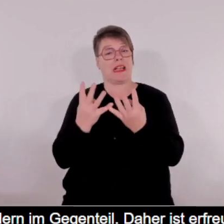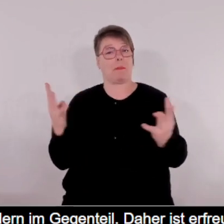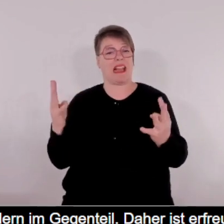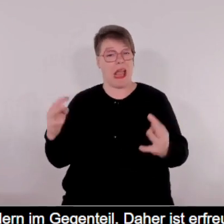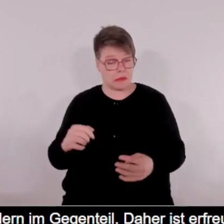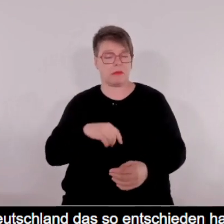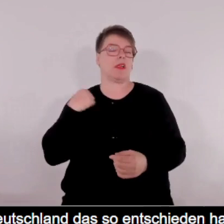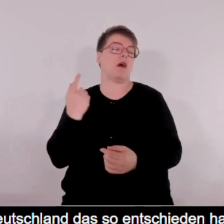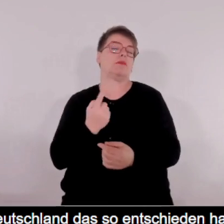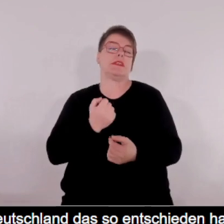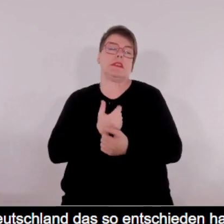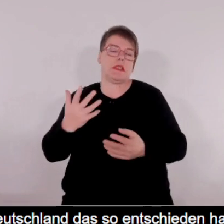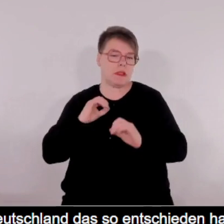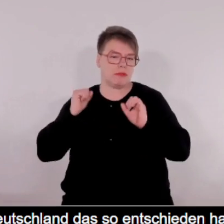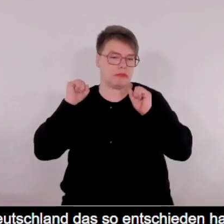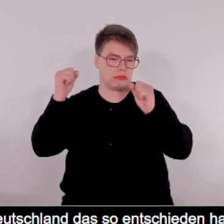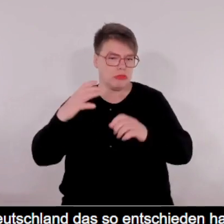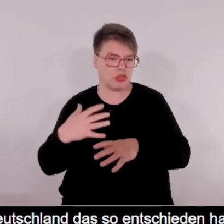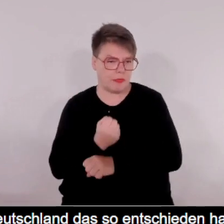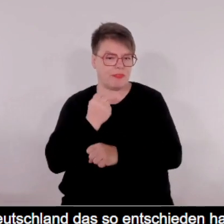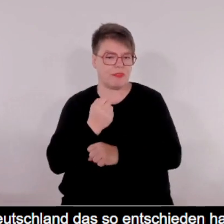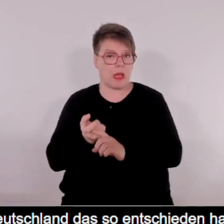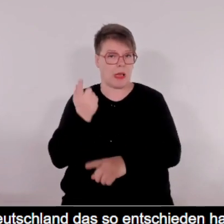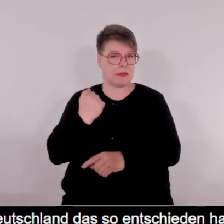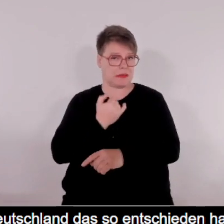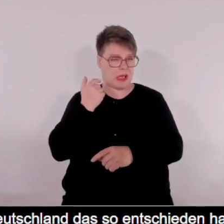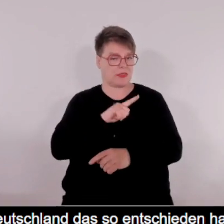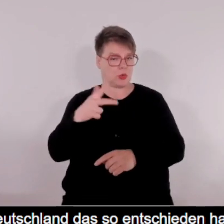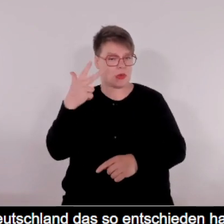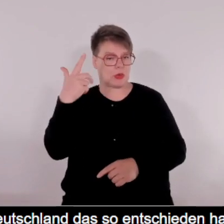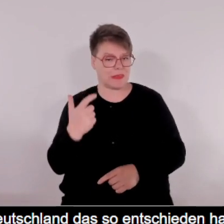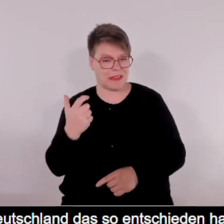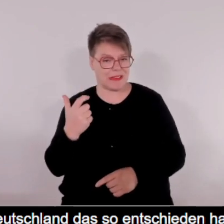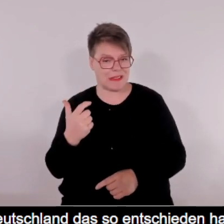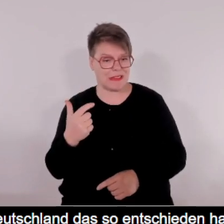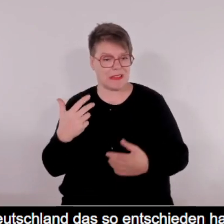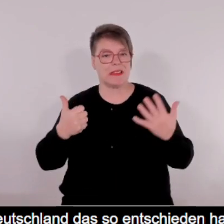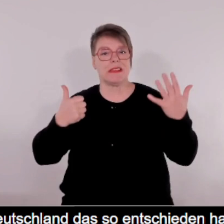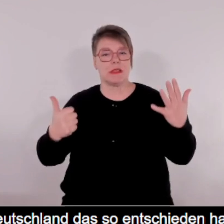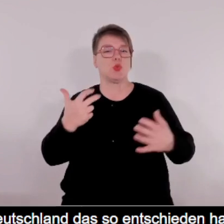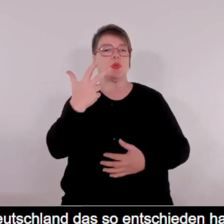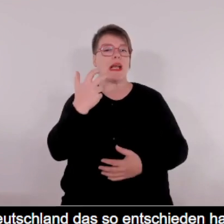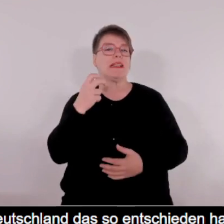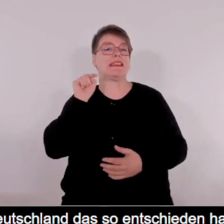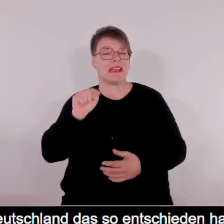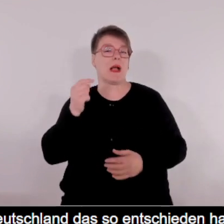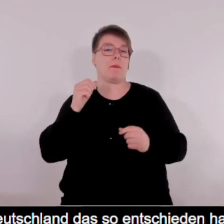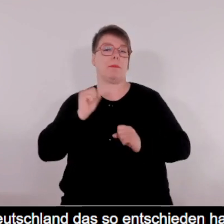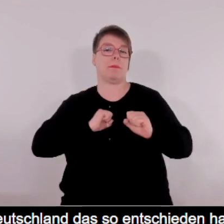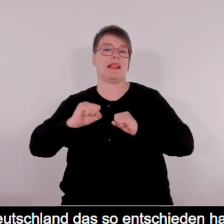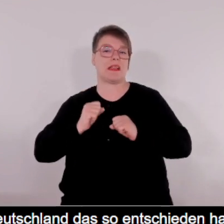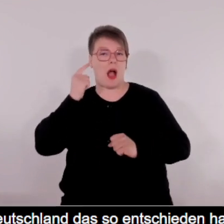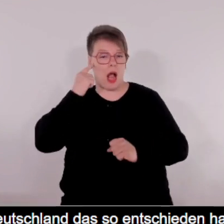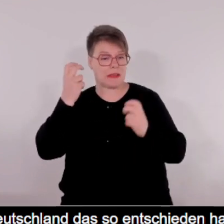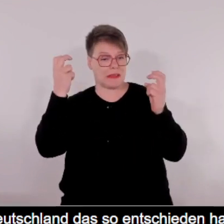Ministerien behandelt, insgesamt 280 Beschlüsse gefasst, also in der alten und in der neuen Legislatur im Jahr